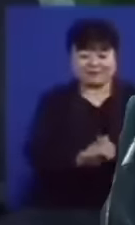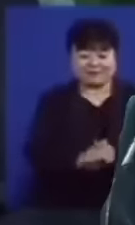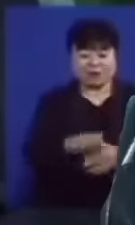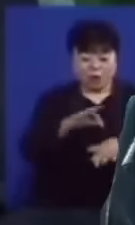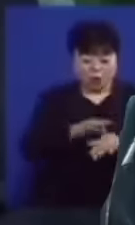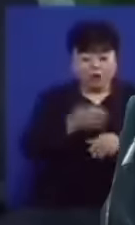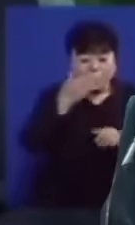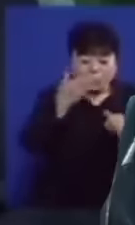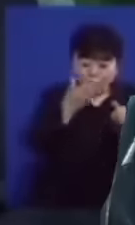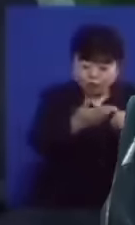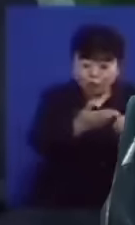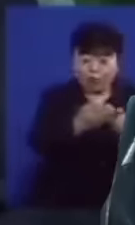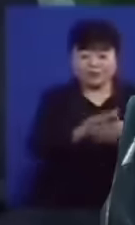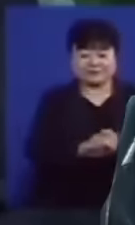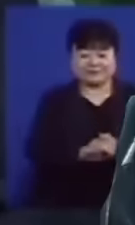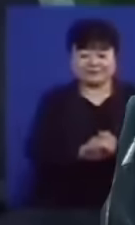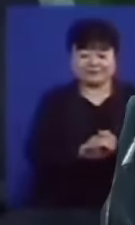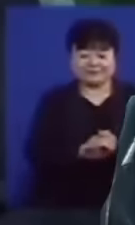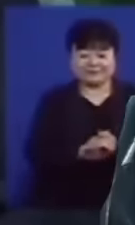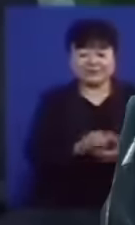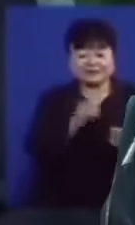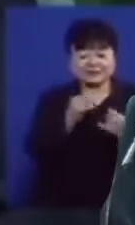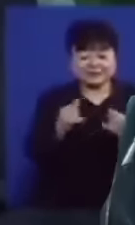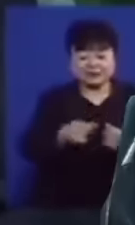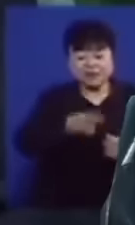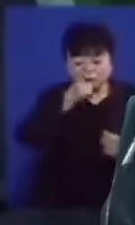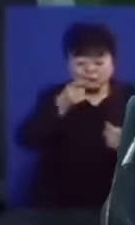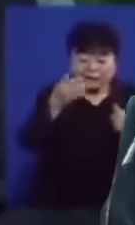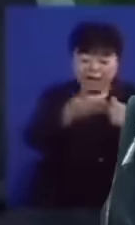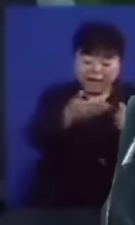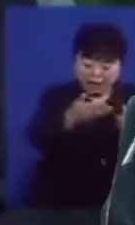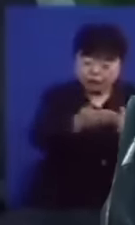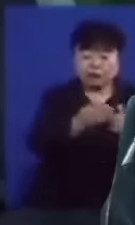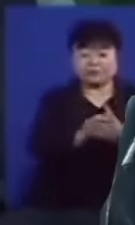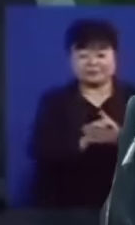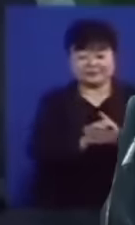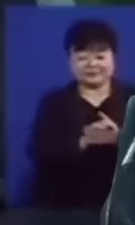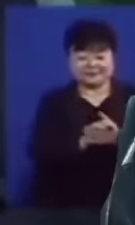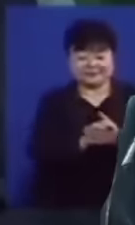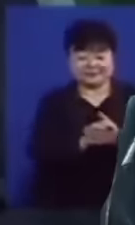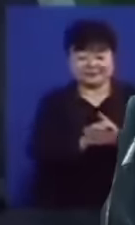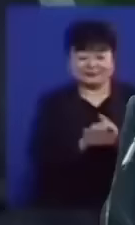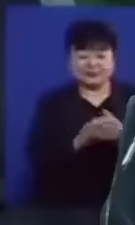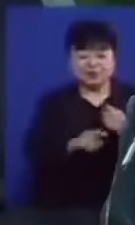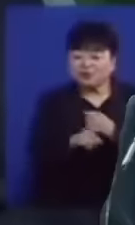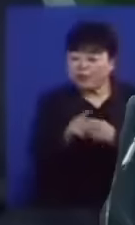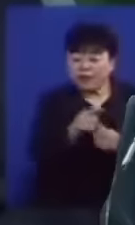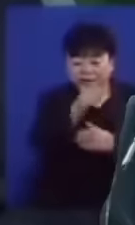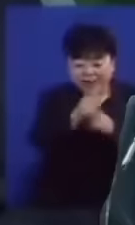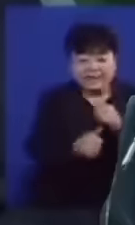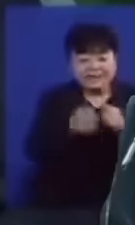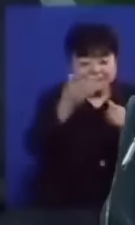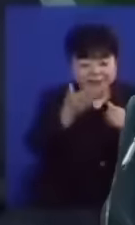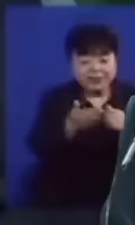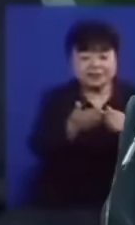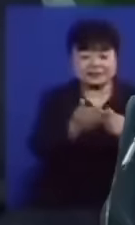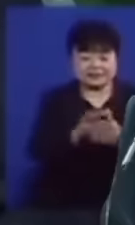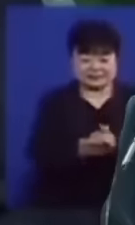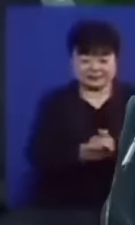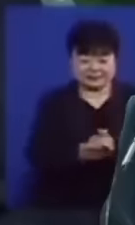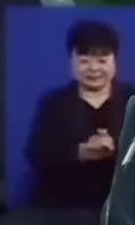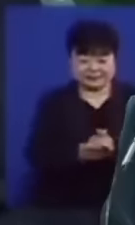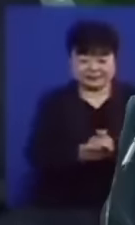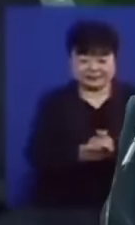고기도 먹이고 그리고 그 사람들에게 물을 다 마시게 한 것입니다. 그 왜 그랬냐? 하나님은 이런